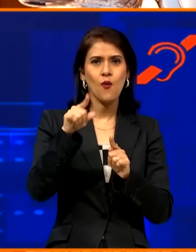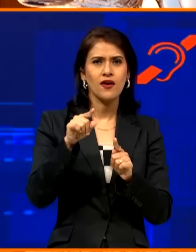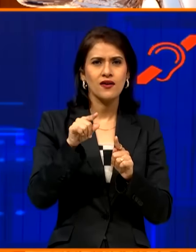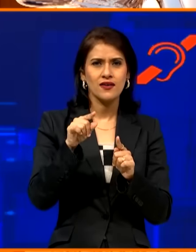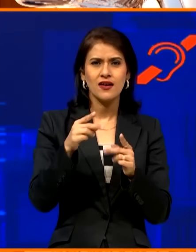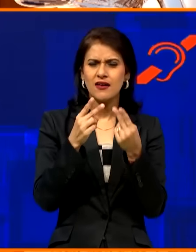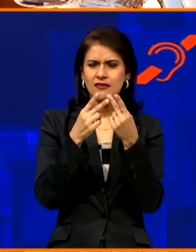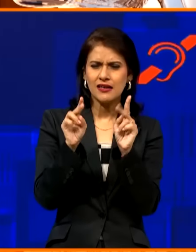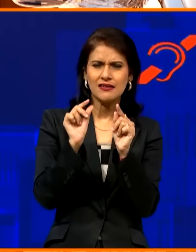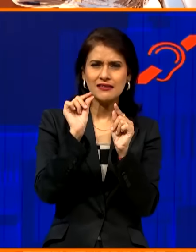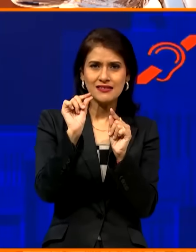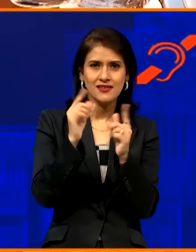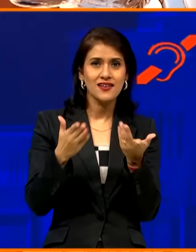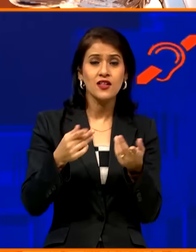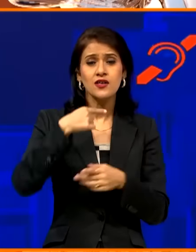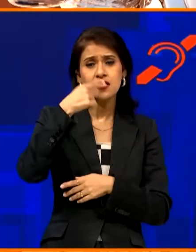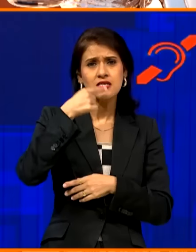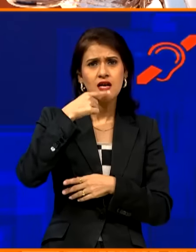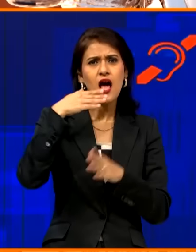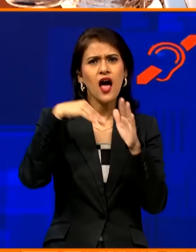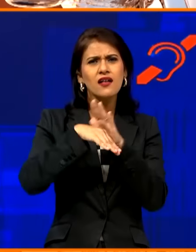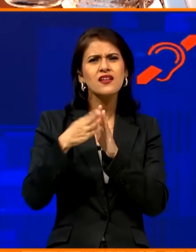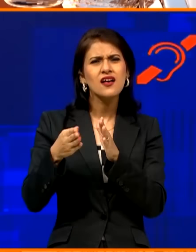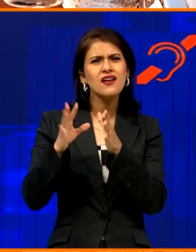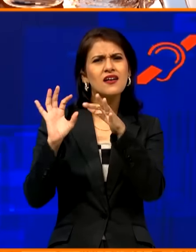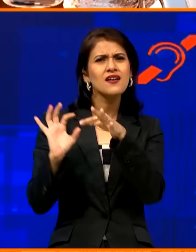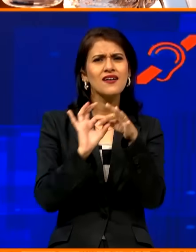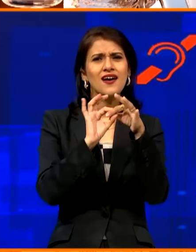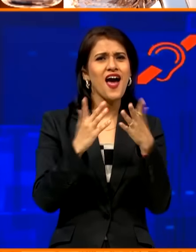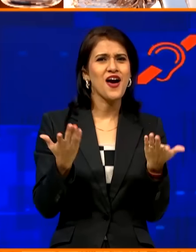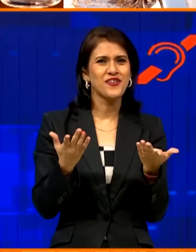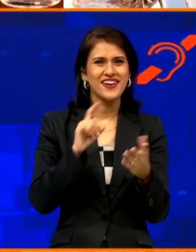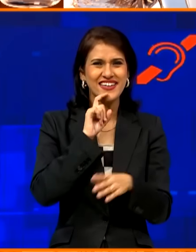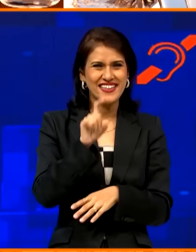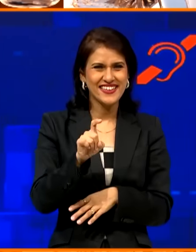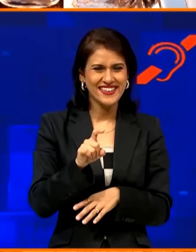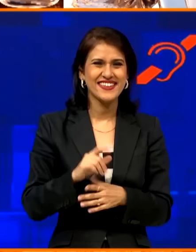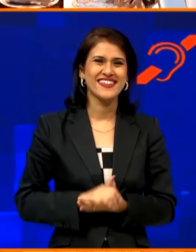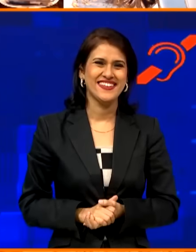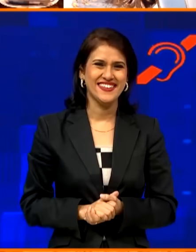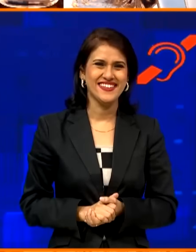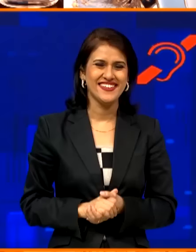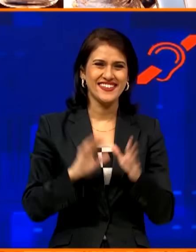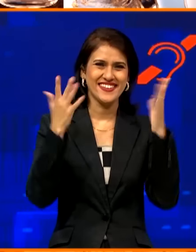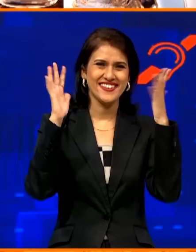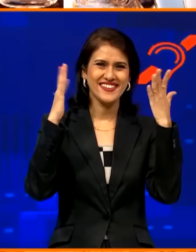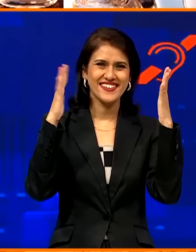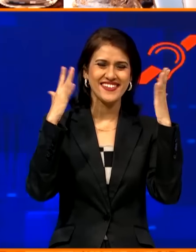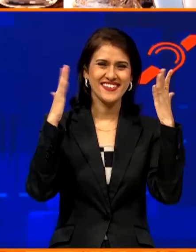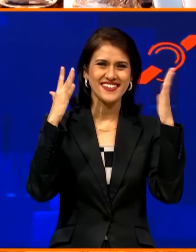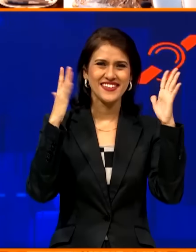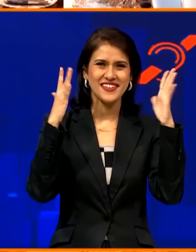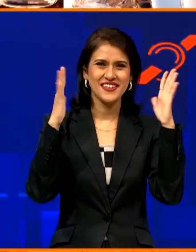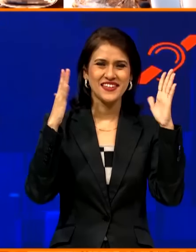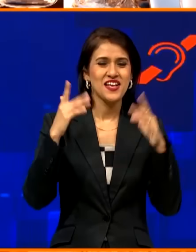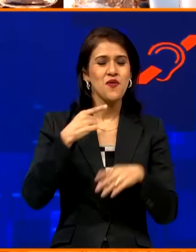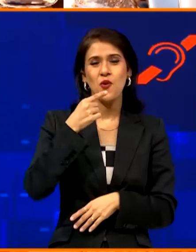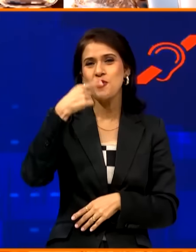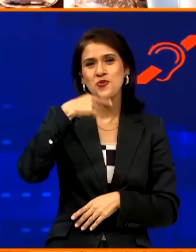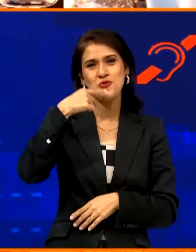बहुत छोटा सा पार्ट है तो टूथपेस्ट में झटका और हलाल कैसे हो सकता थ थ